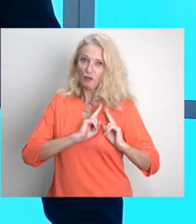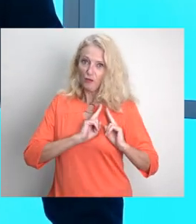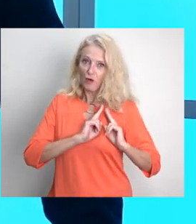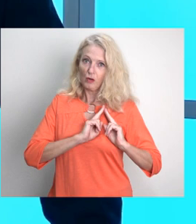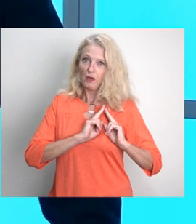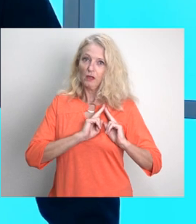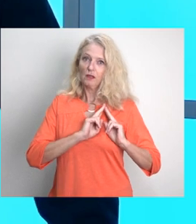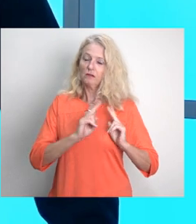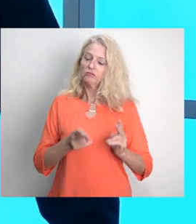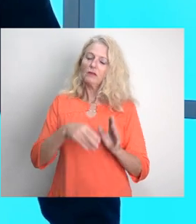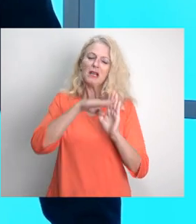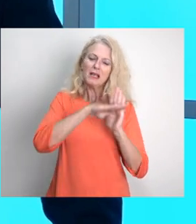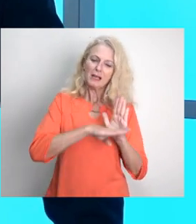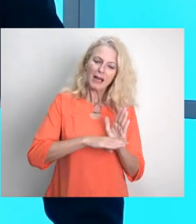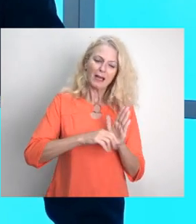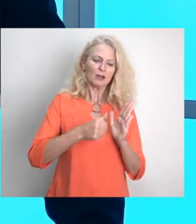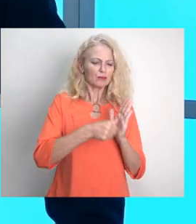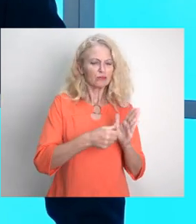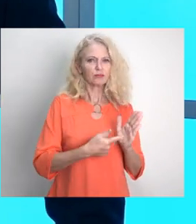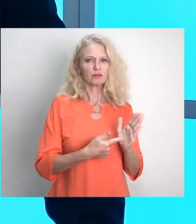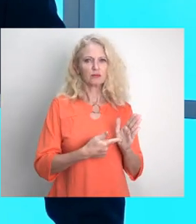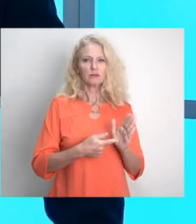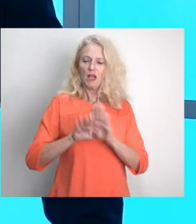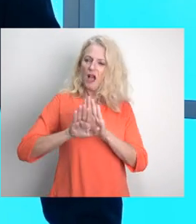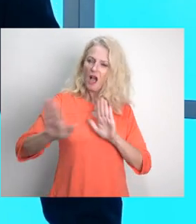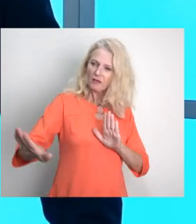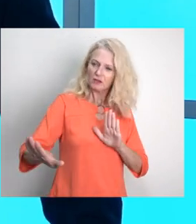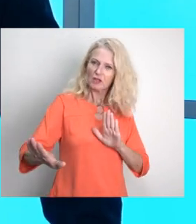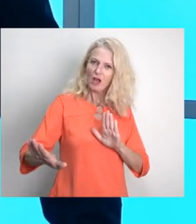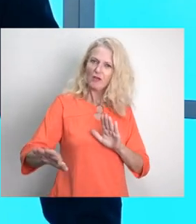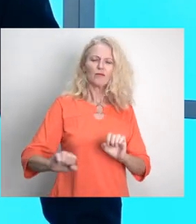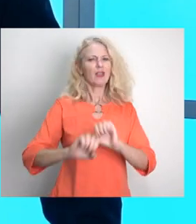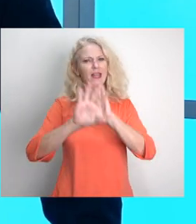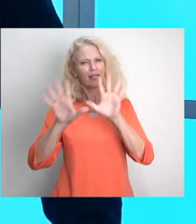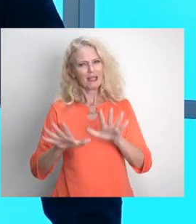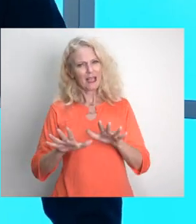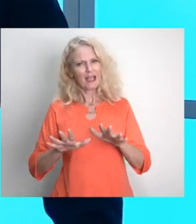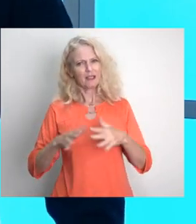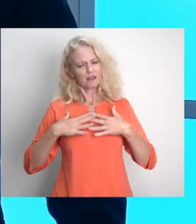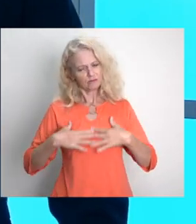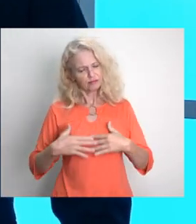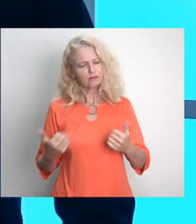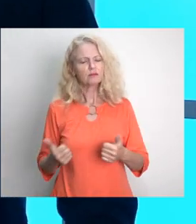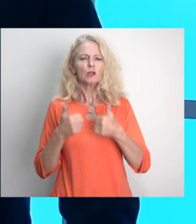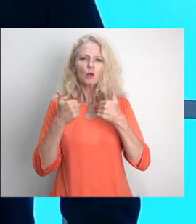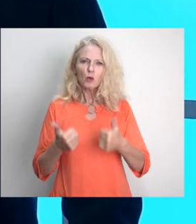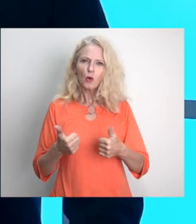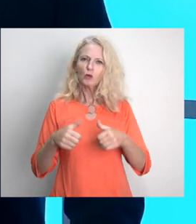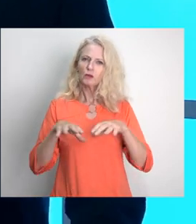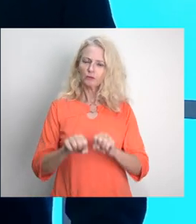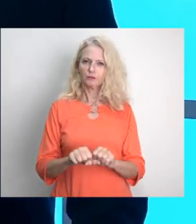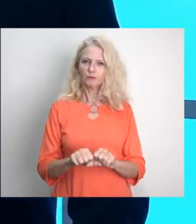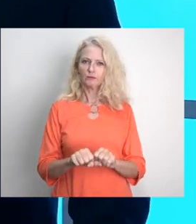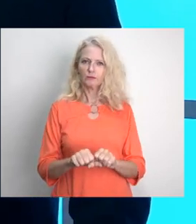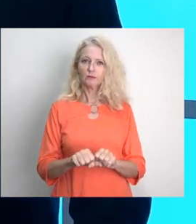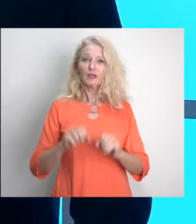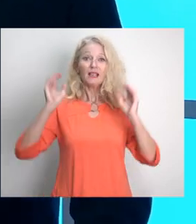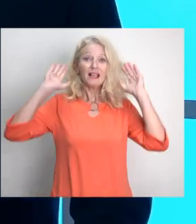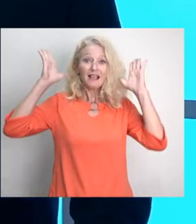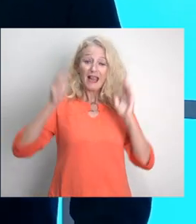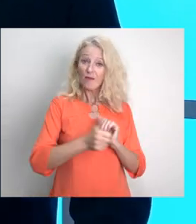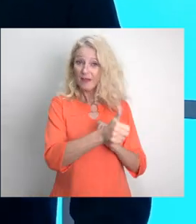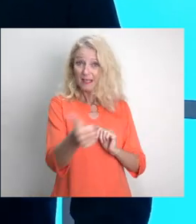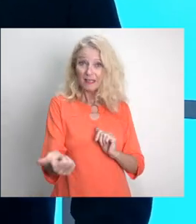houden aan de regels van sociaal afstand en hygiëne. We moeten accepteren dat ons leven is